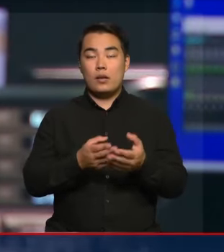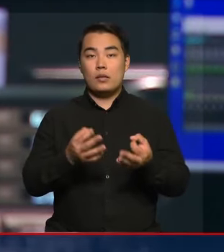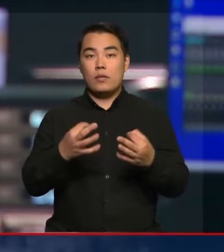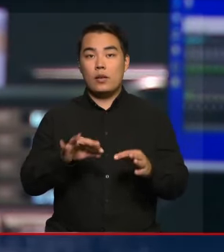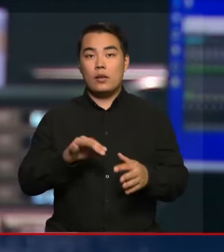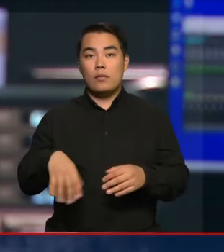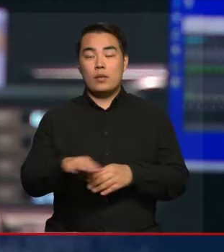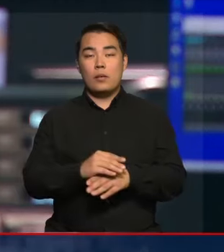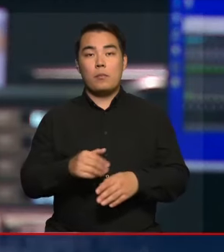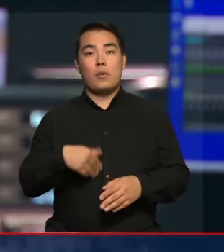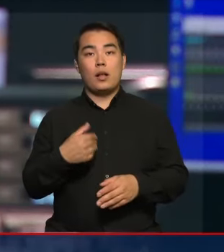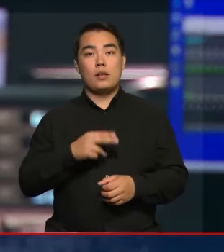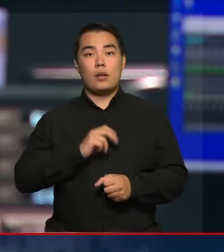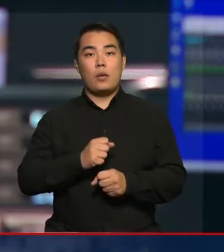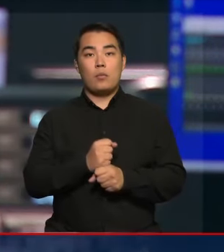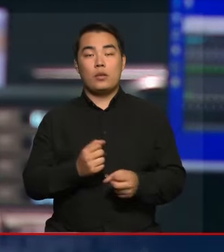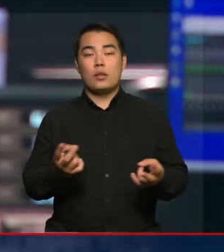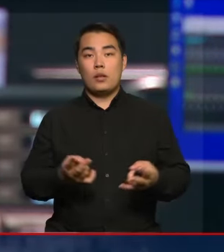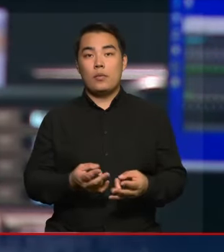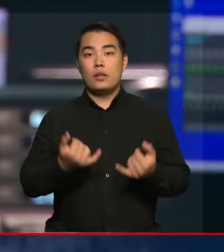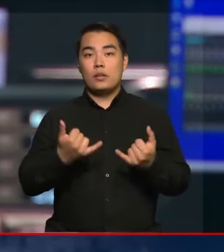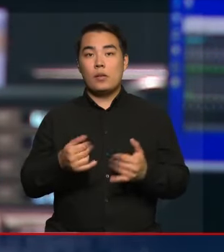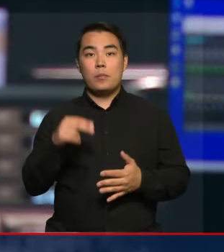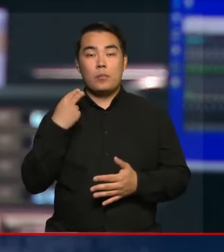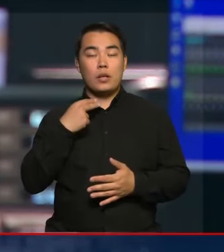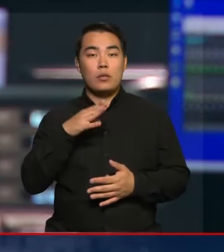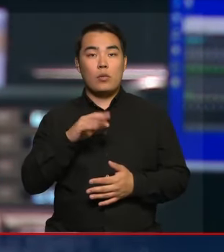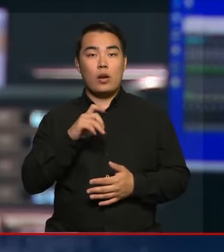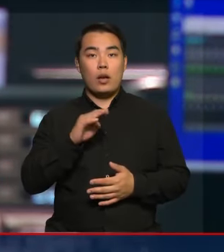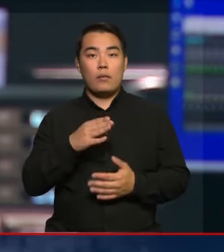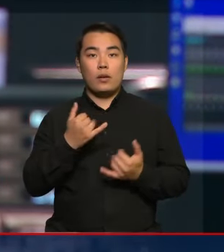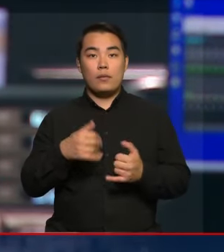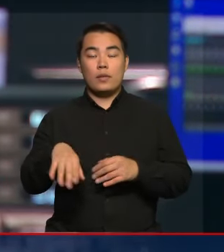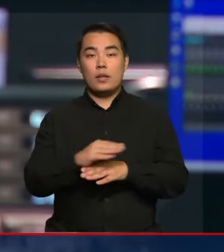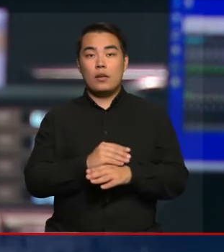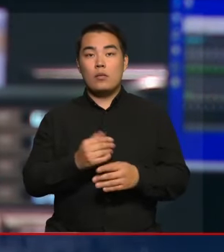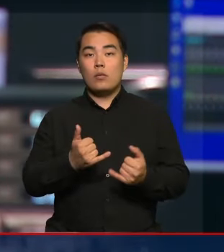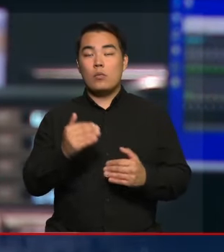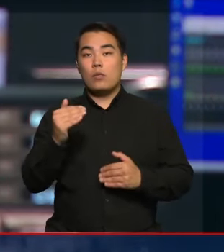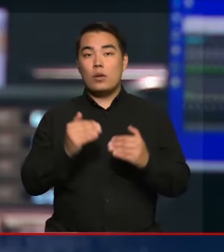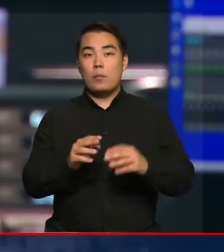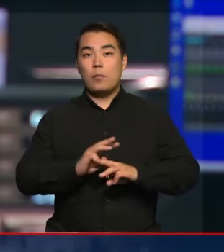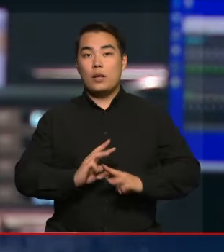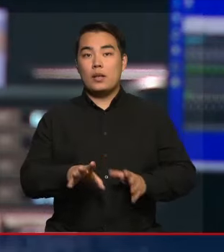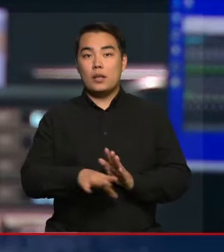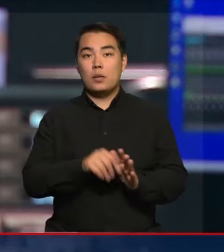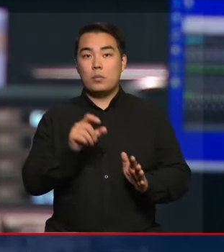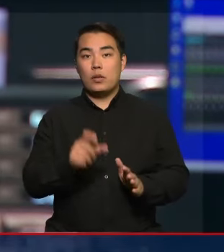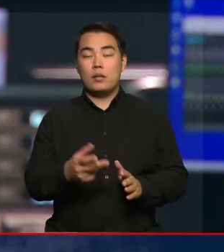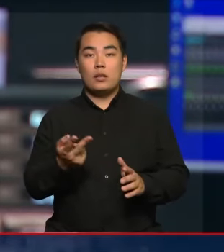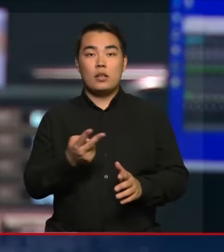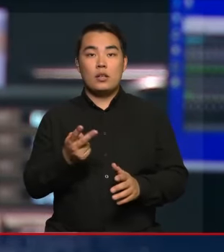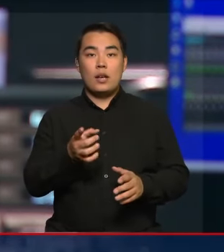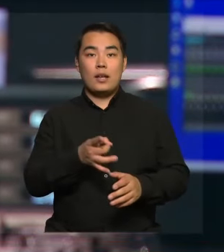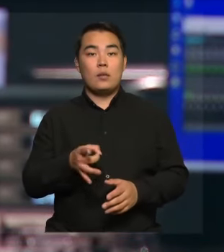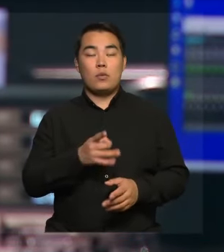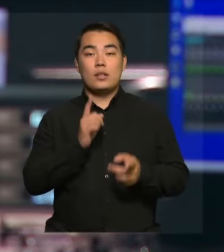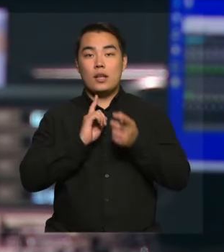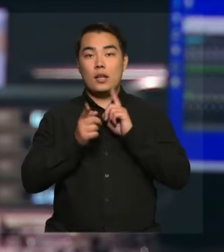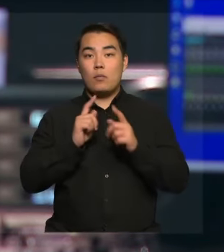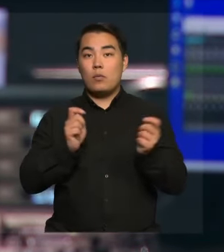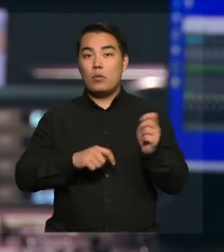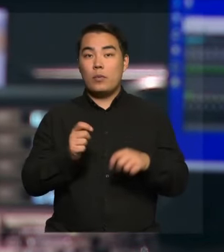мәртебесін барынша пайдаланғаны жөн. Бүгін президент Қасым-Жомарт Тоқаев барлық деңгейдегі мәслихат депутаттарының 2-ші республикалық